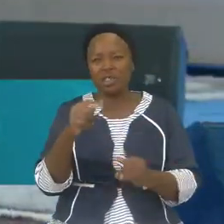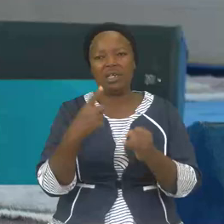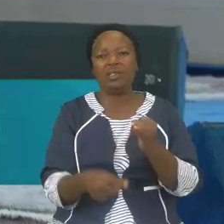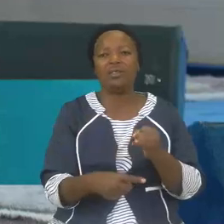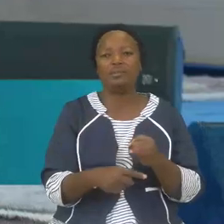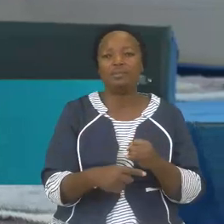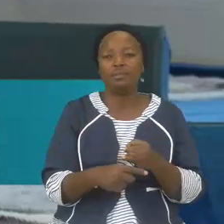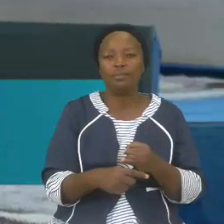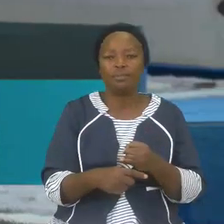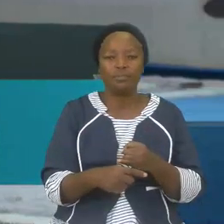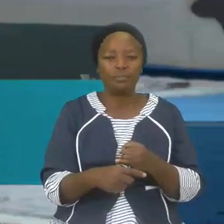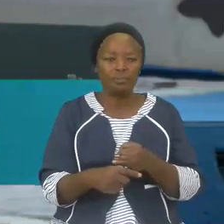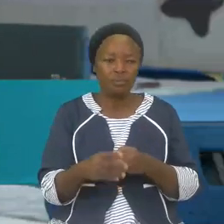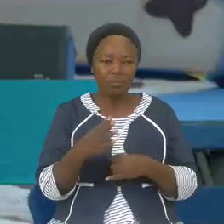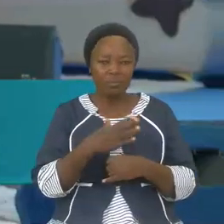avant la fin.